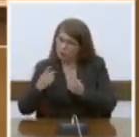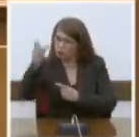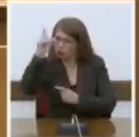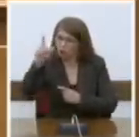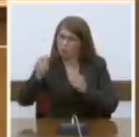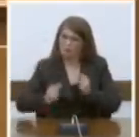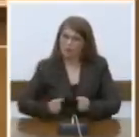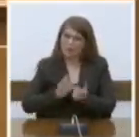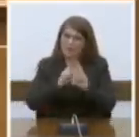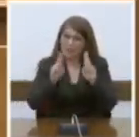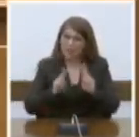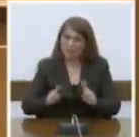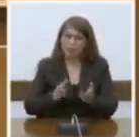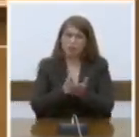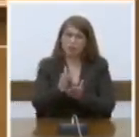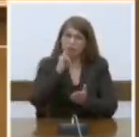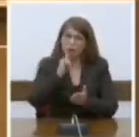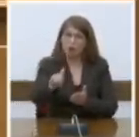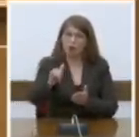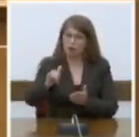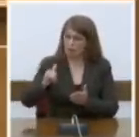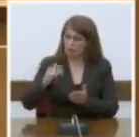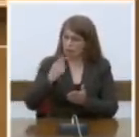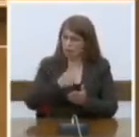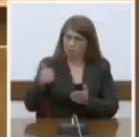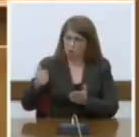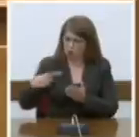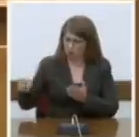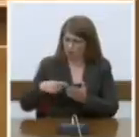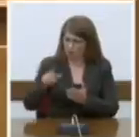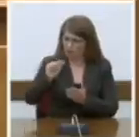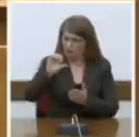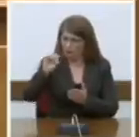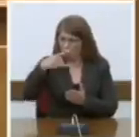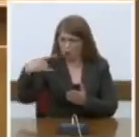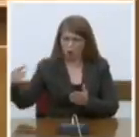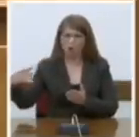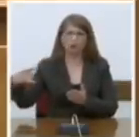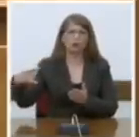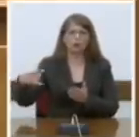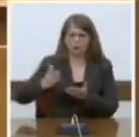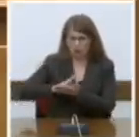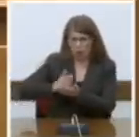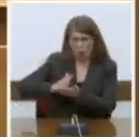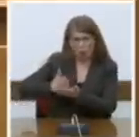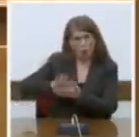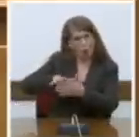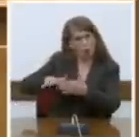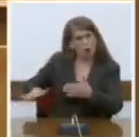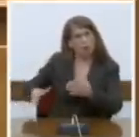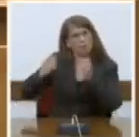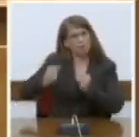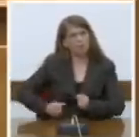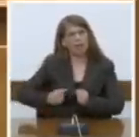την οριοθέτηση της μόνης μεταξύ μας διαφοράς, η υφαλοκρηπίδα ΑΟΣ στο Διεθνές Δικαστήριο της Χάγης. Με σαφείς όμως διπλωματικές κόκκινες